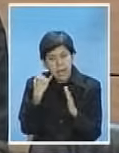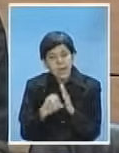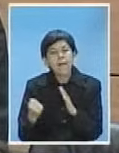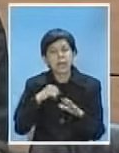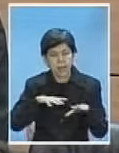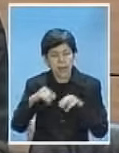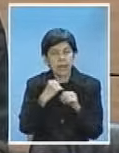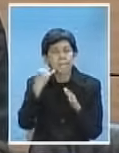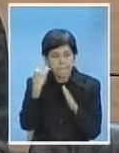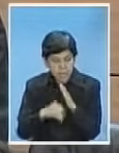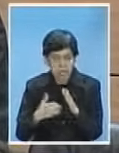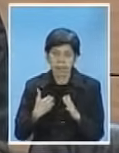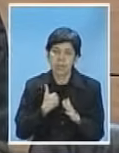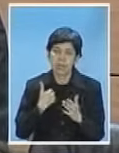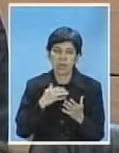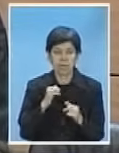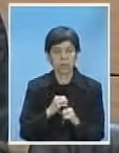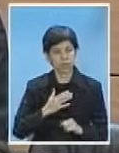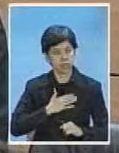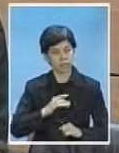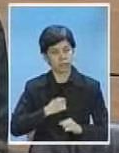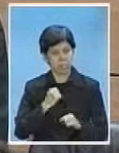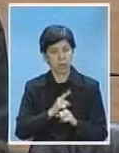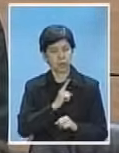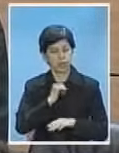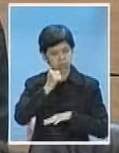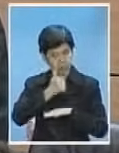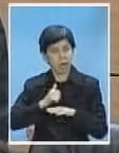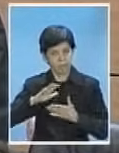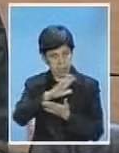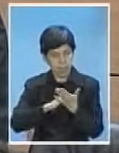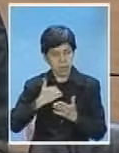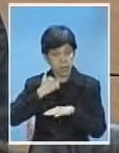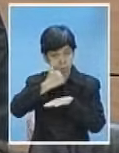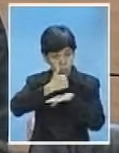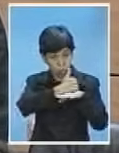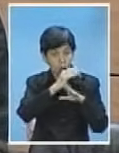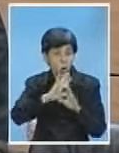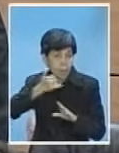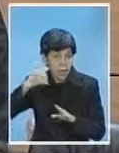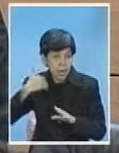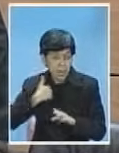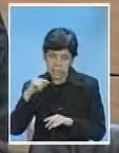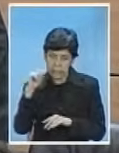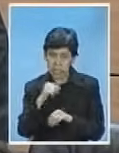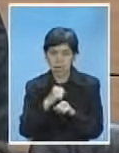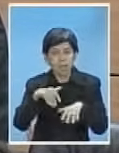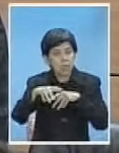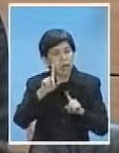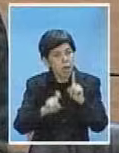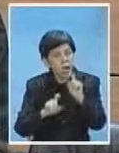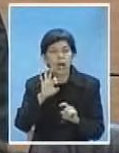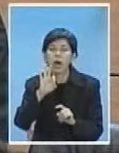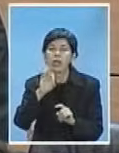นาจบริหารแล้วก็เป็นการแสดงความเป็นสุภาพบุรุษในฐานะผู้นำประเทศมีผู้นำประเทศบางคนสั่งการจนประชาชนล้ม